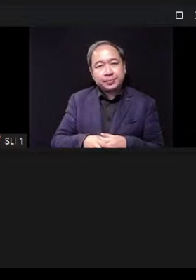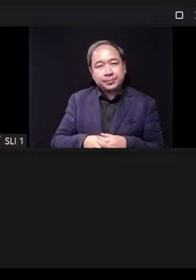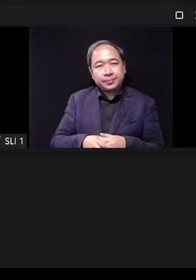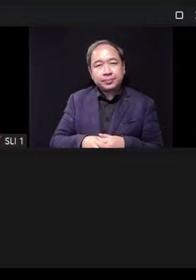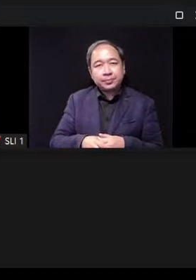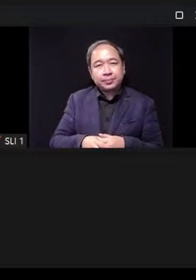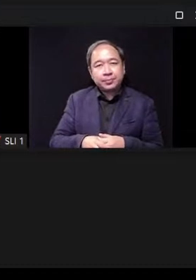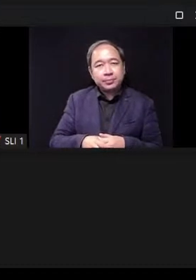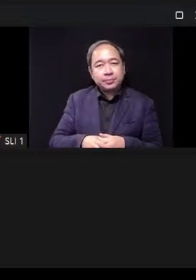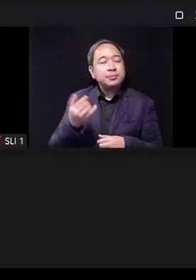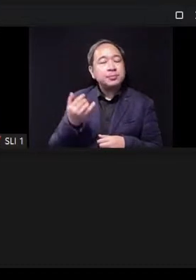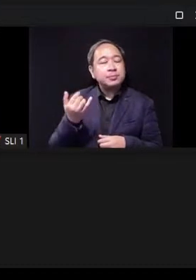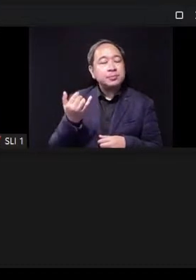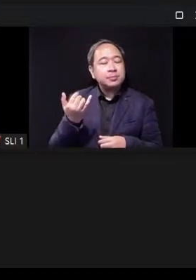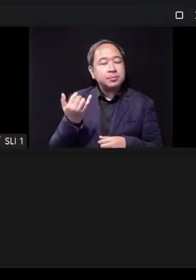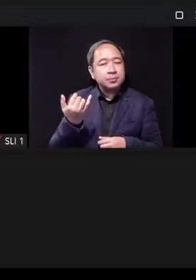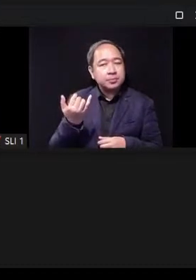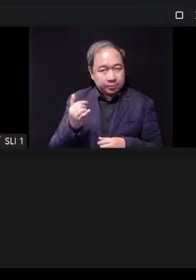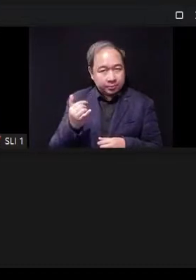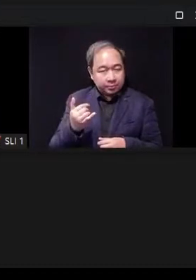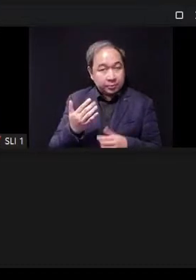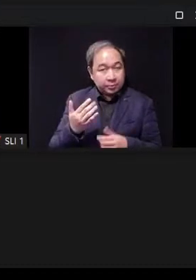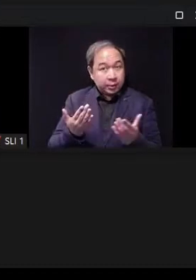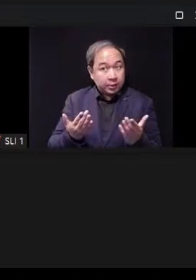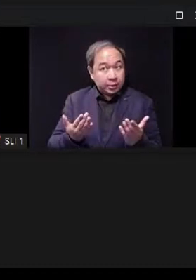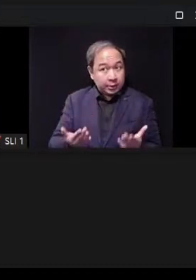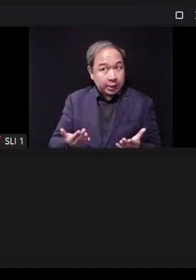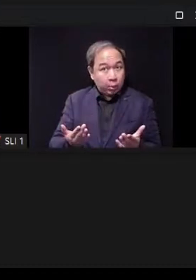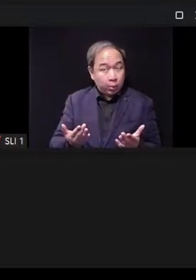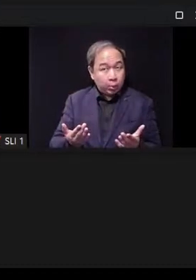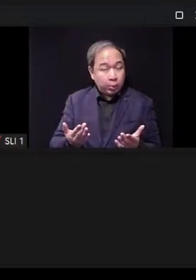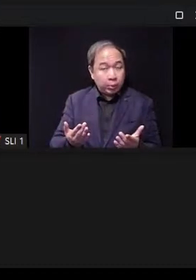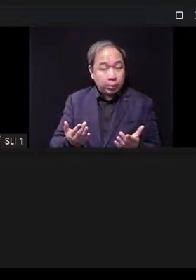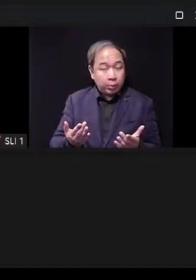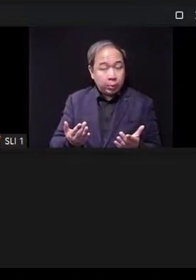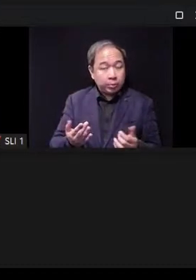когда стараемся найти